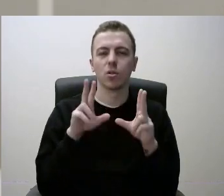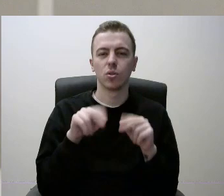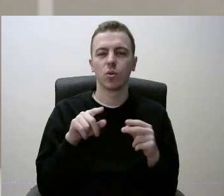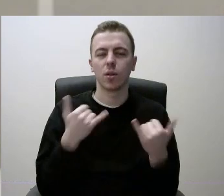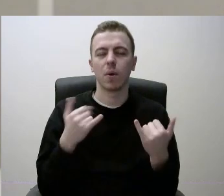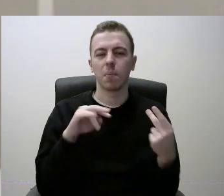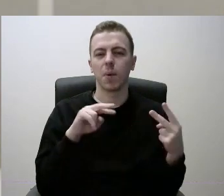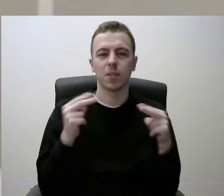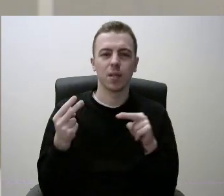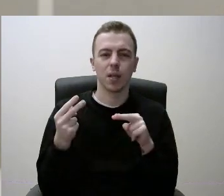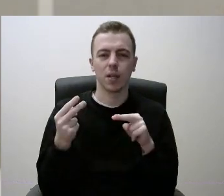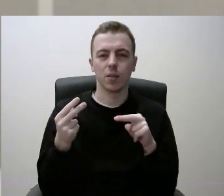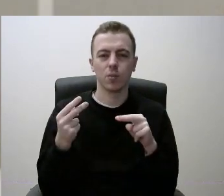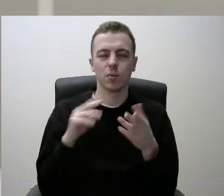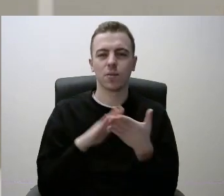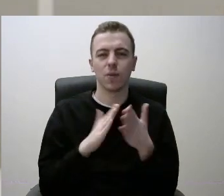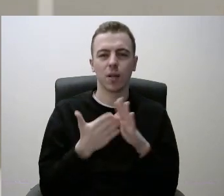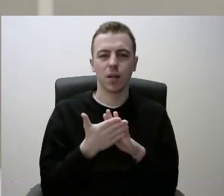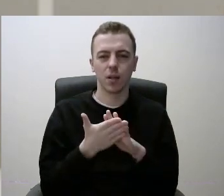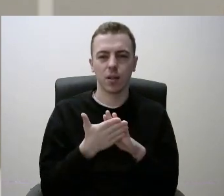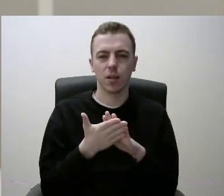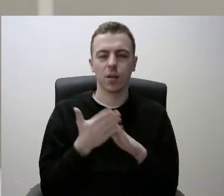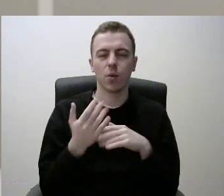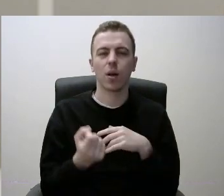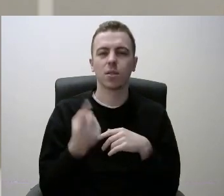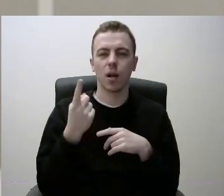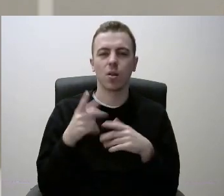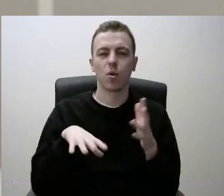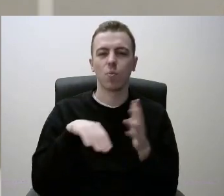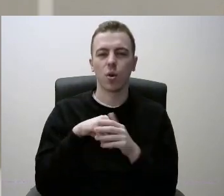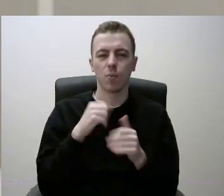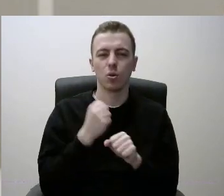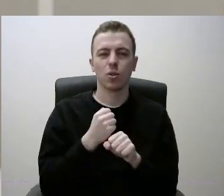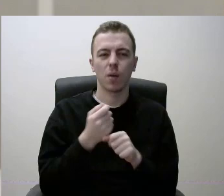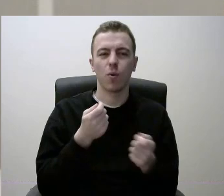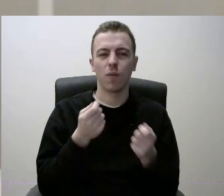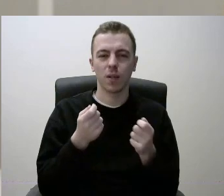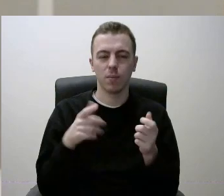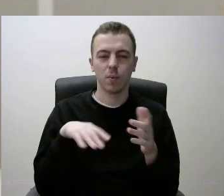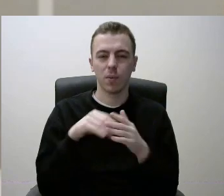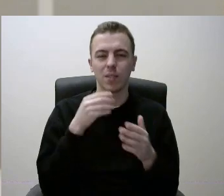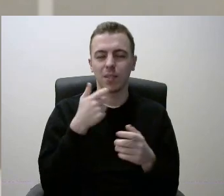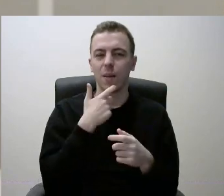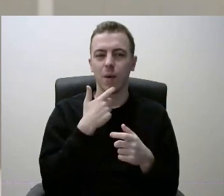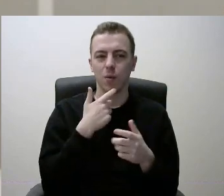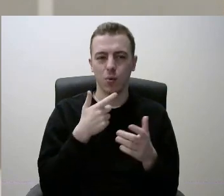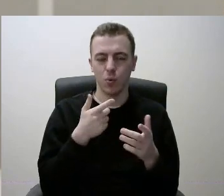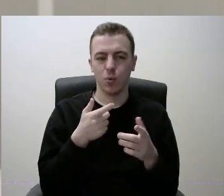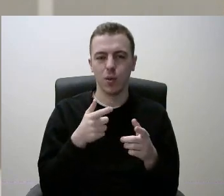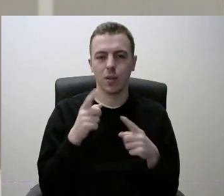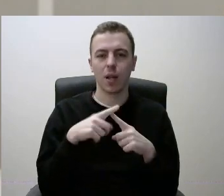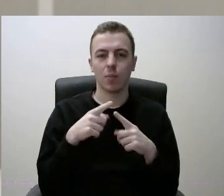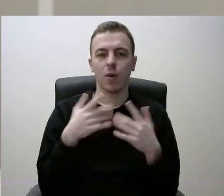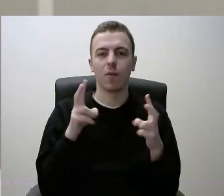dabar tvarkai, atsiradus apmokėjimui už darbą valdybose arba stebėtojų tarybose, tai natūralu, kad jie tampa